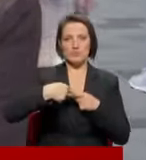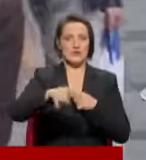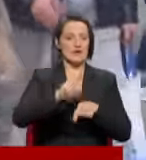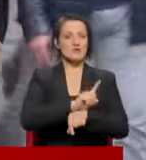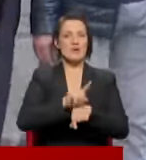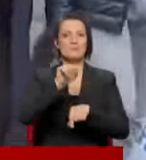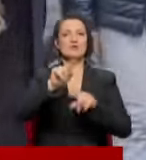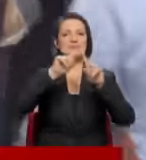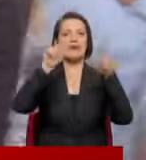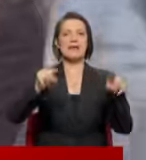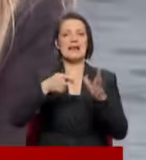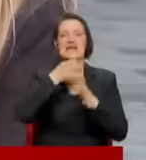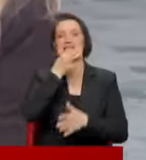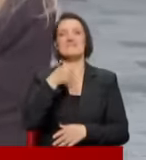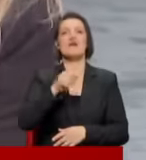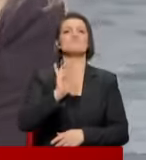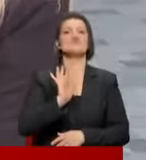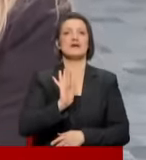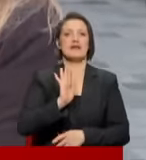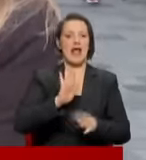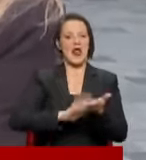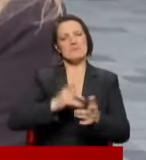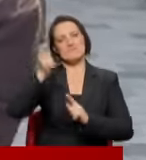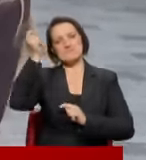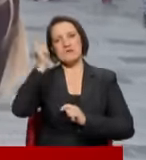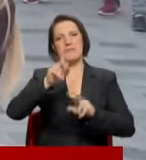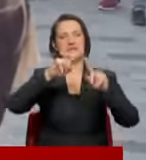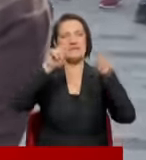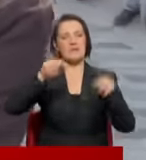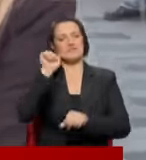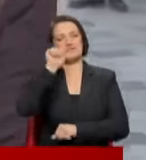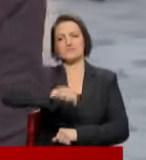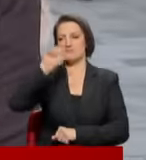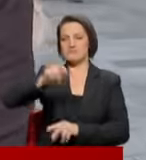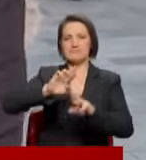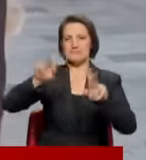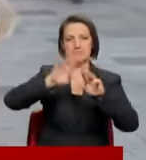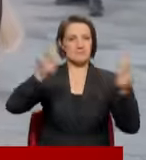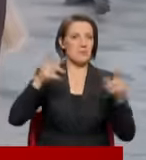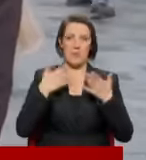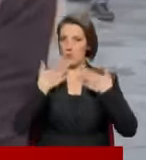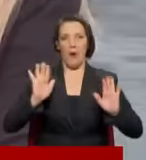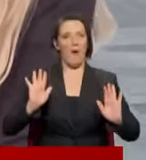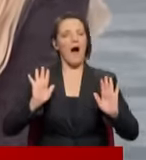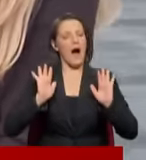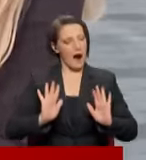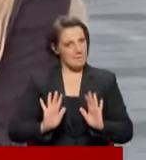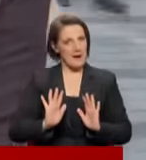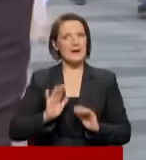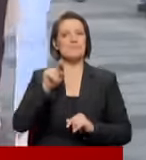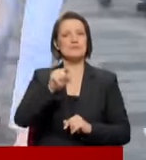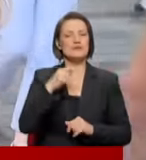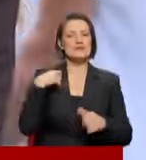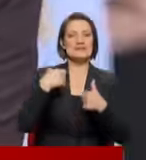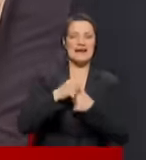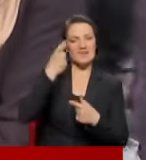bu tabelaların izni vermeyeceğiz. Elimize balyozu alıp tabela düşmanlığı, tabelaları kıracak bir halimiz yok. Ama bunu